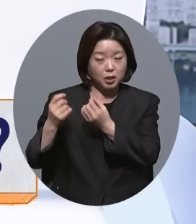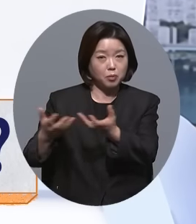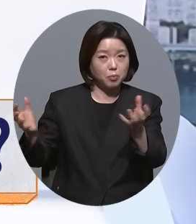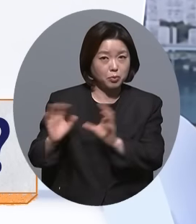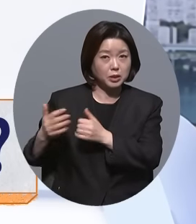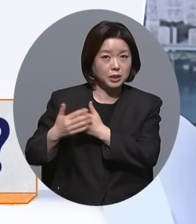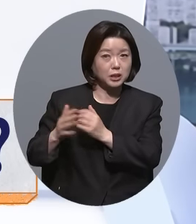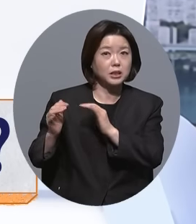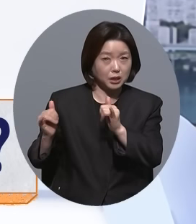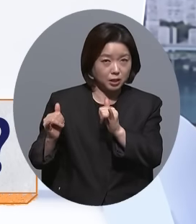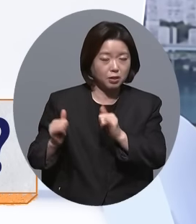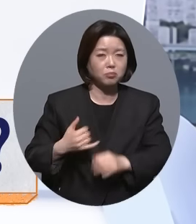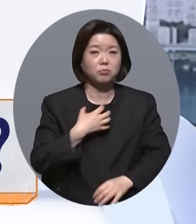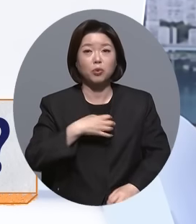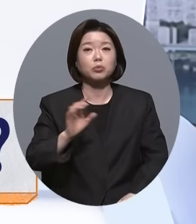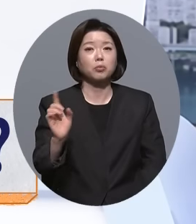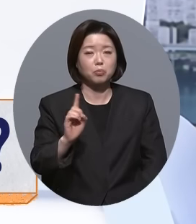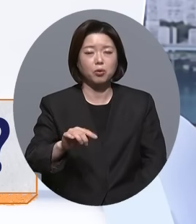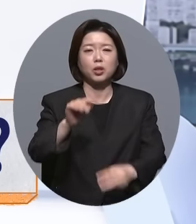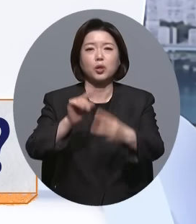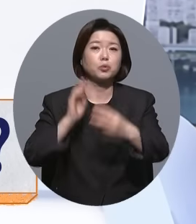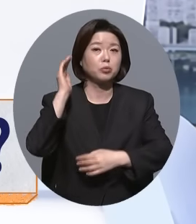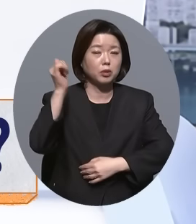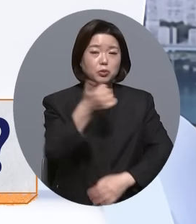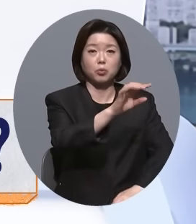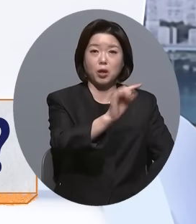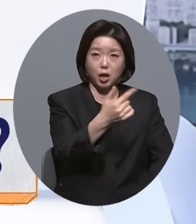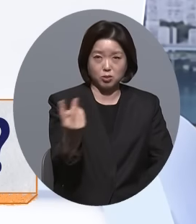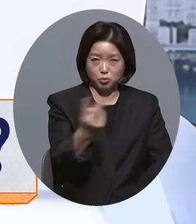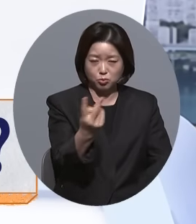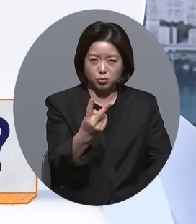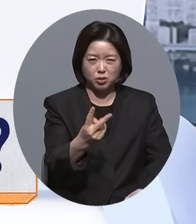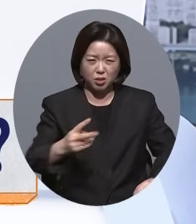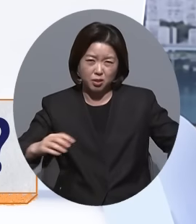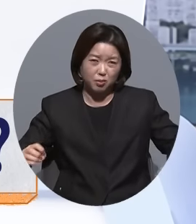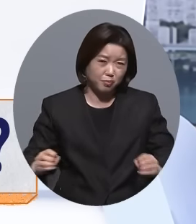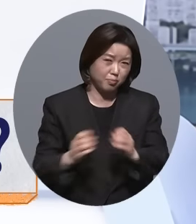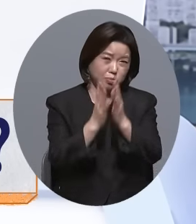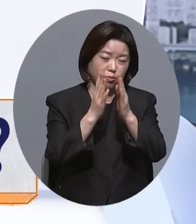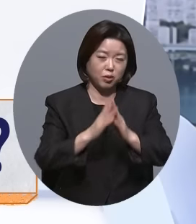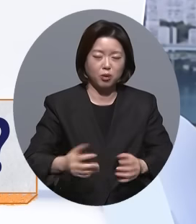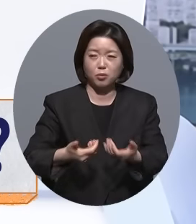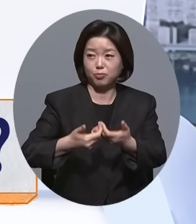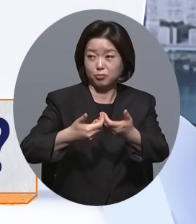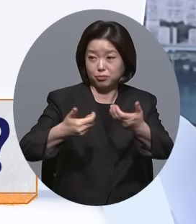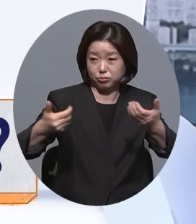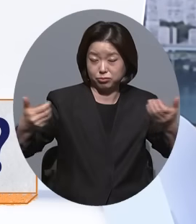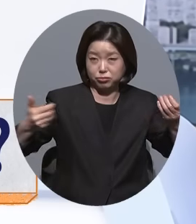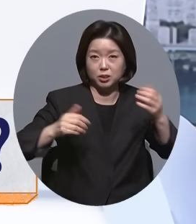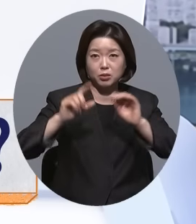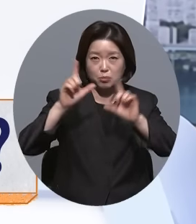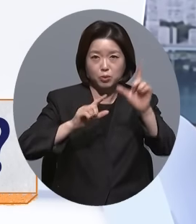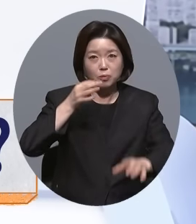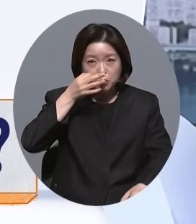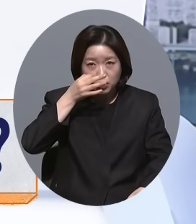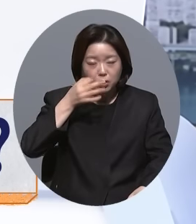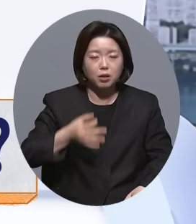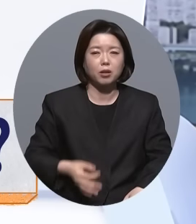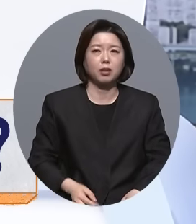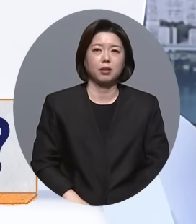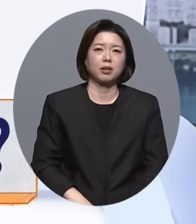지지층들이 걱정하는 것은 지금 이렇게 윤석열 대통령과 한동훈 대표가 서로 충돌하고 거리가 멀어지는 듯한 분위기를 연출하면서